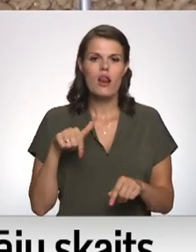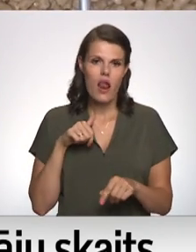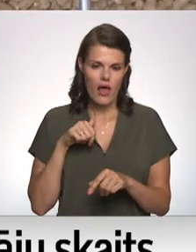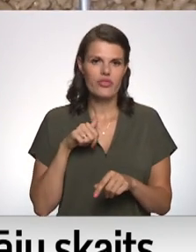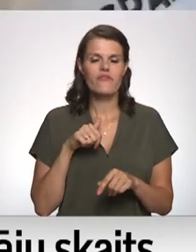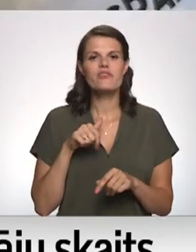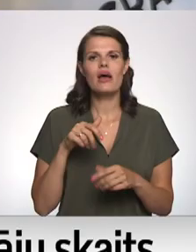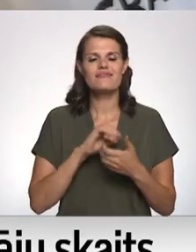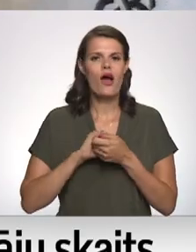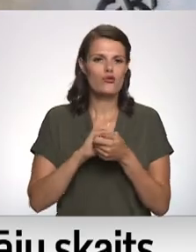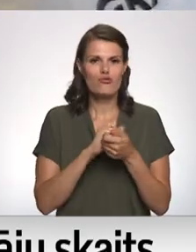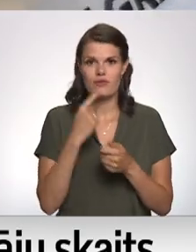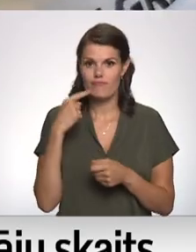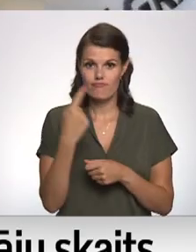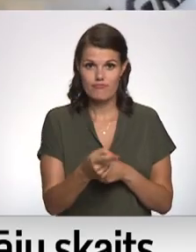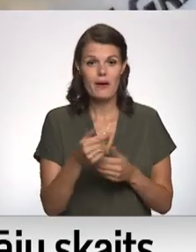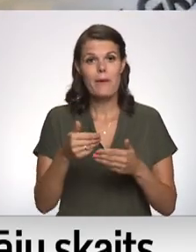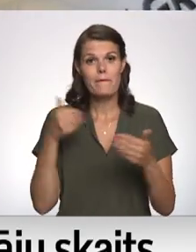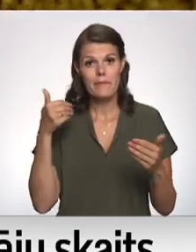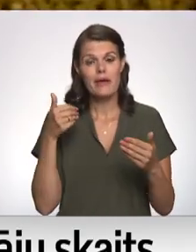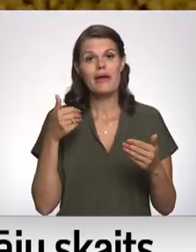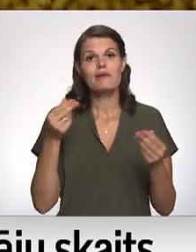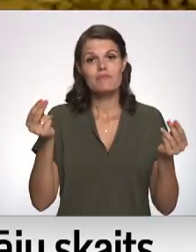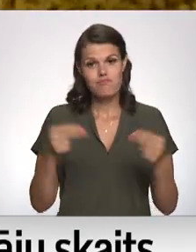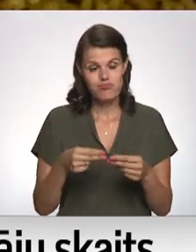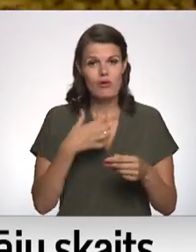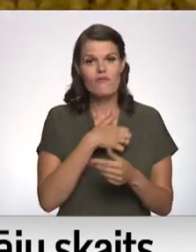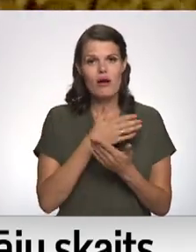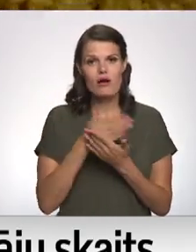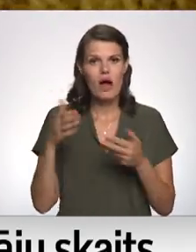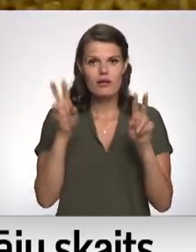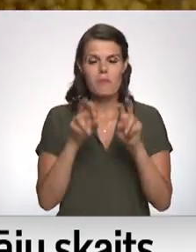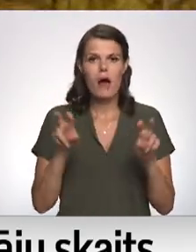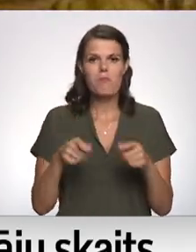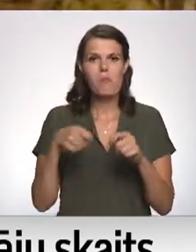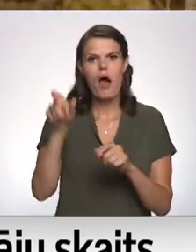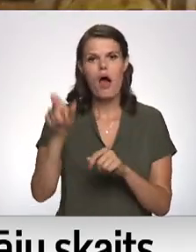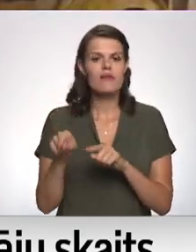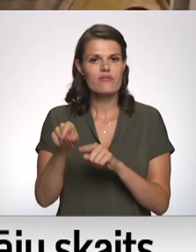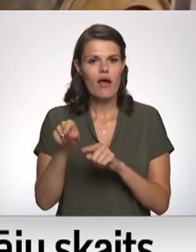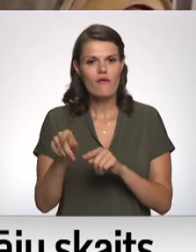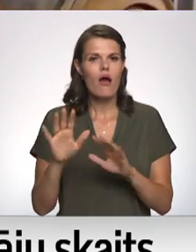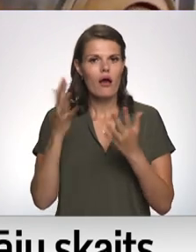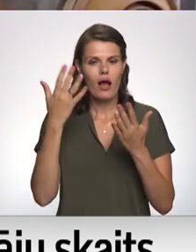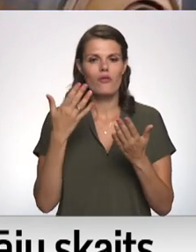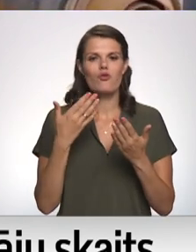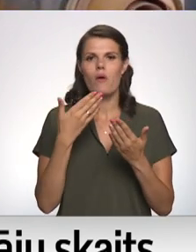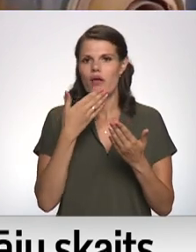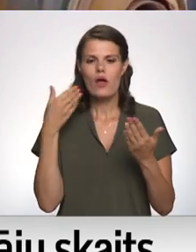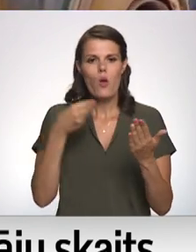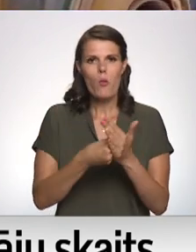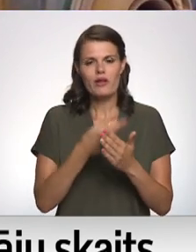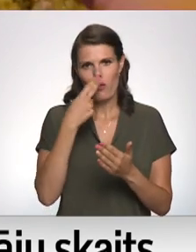biomasas asociācijā norāda, ka pirms darījuma veikšanas rūpīgi jāpārbauda pārdevējs gadījumos, ja granulas netiek pirktas